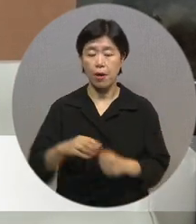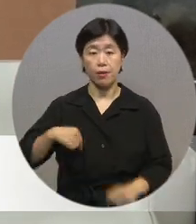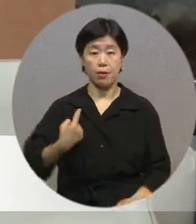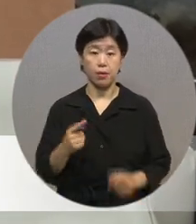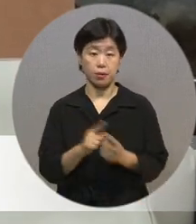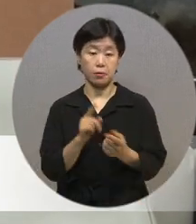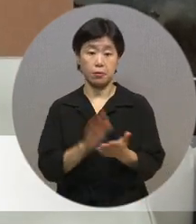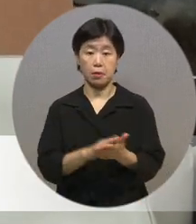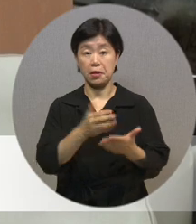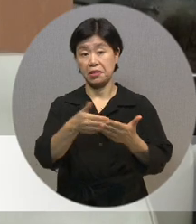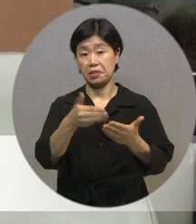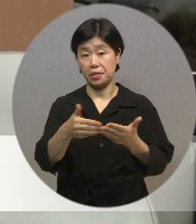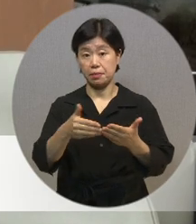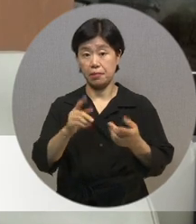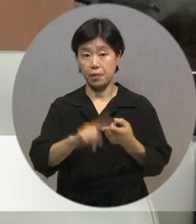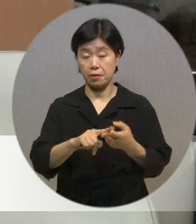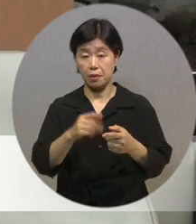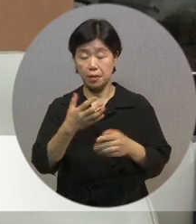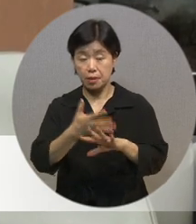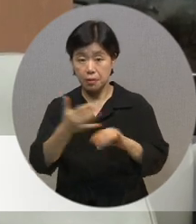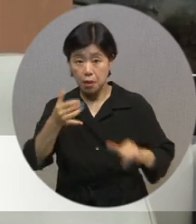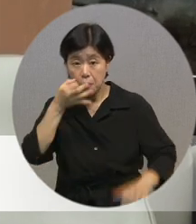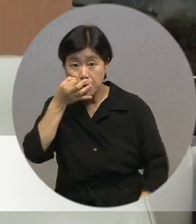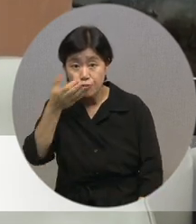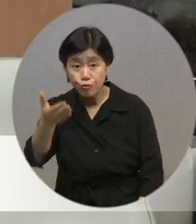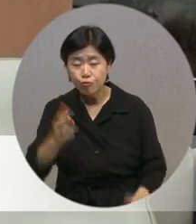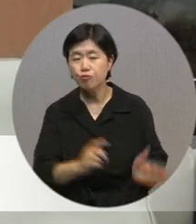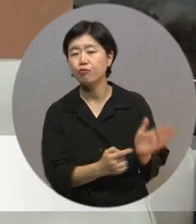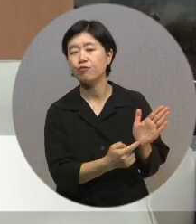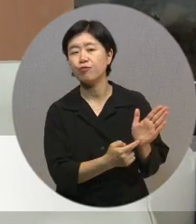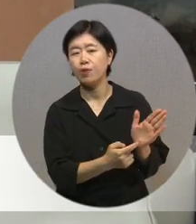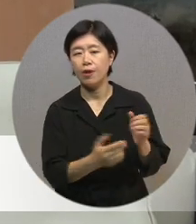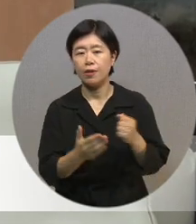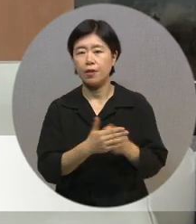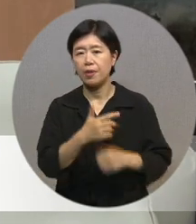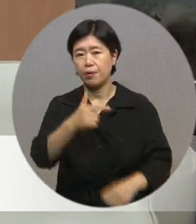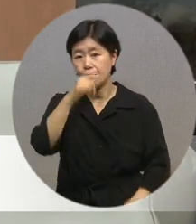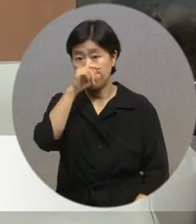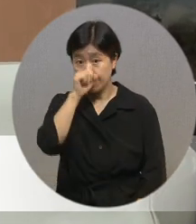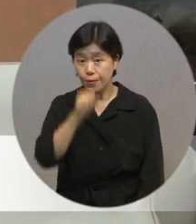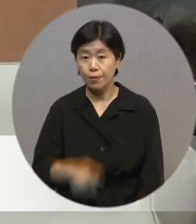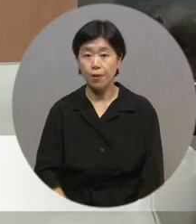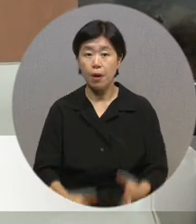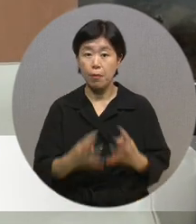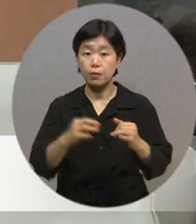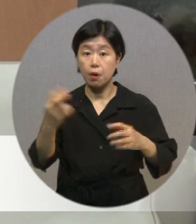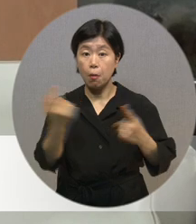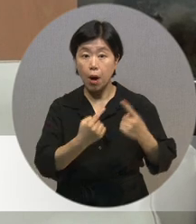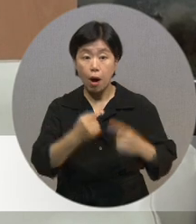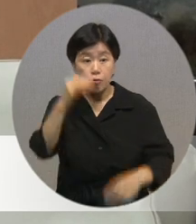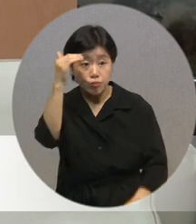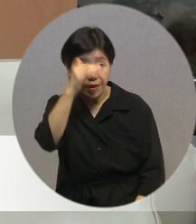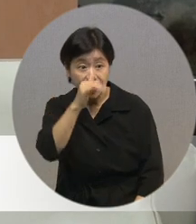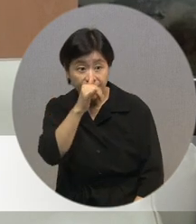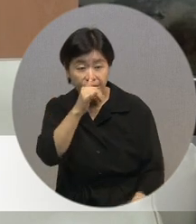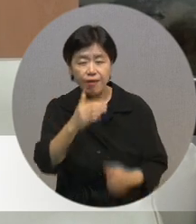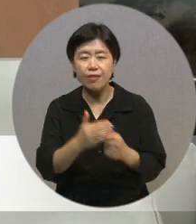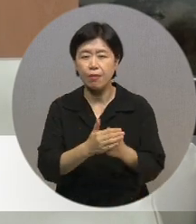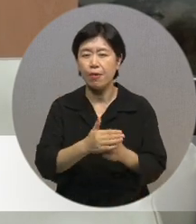그림을 이렇게 누군가에게 뽐낼 수도 있고 자랑할 수 있어서 너무 좋아하시고 또 많은 사람들이 와서 봐주시니까